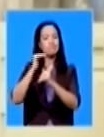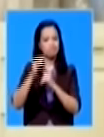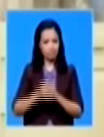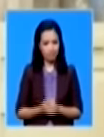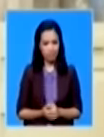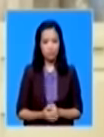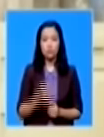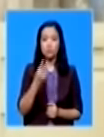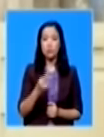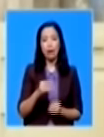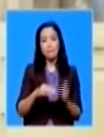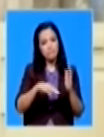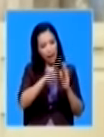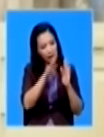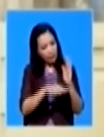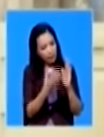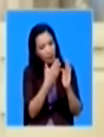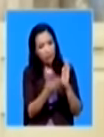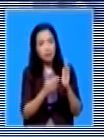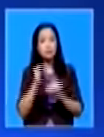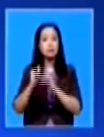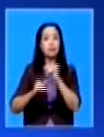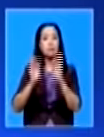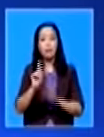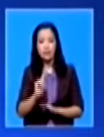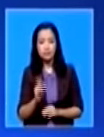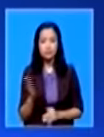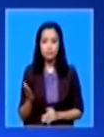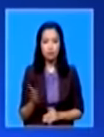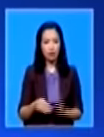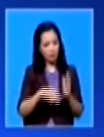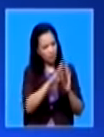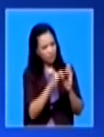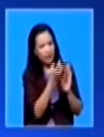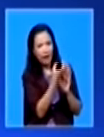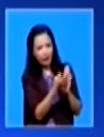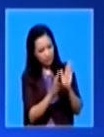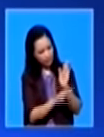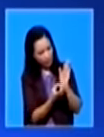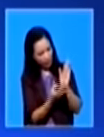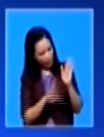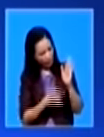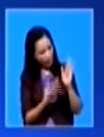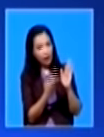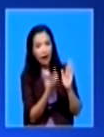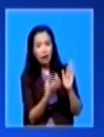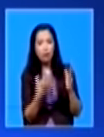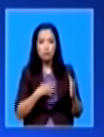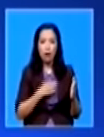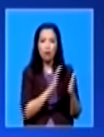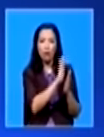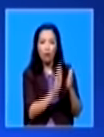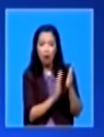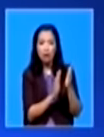มันต้องดูที่ภูมิภาคแต่ภูมิภาคมันจะต้องเจริญแบบไหนมันมีวัตถุต้นทุนที่แตกต่างไปประชาชนแตกต่างความต้องการแตกต่างถ้าเราทำทั้